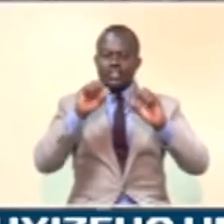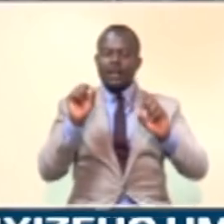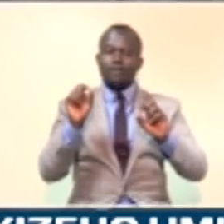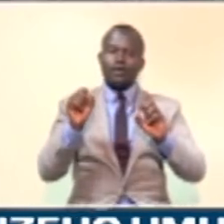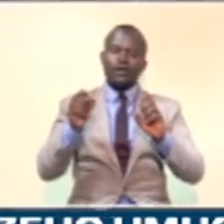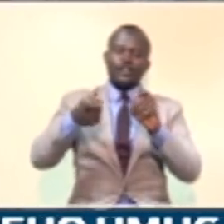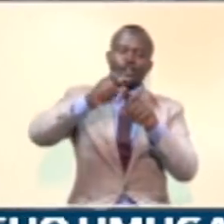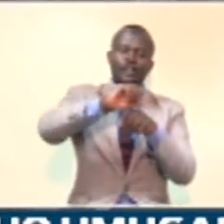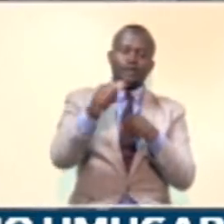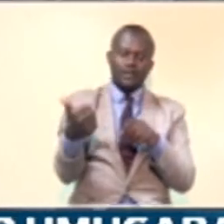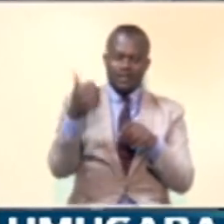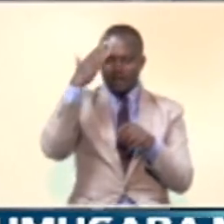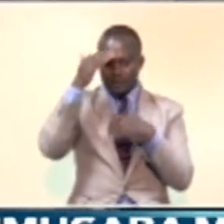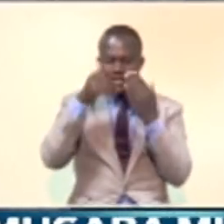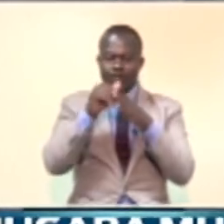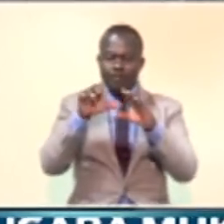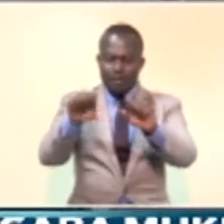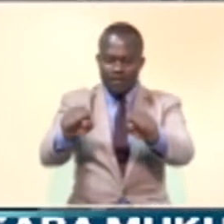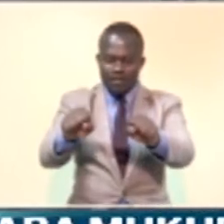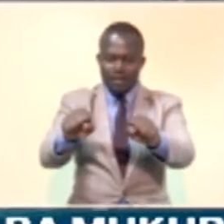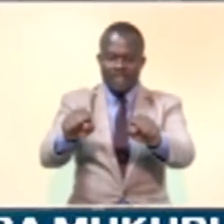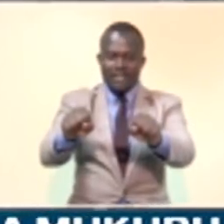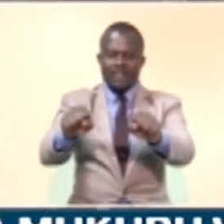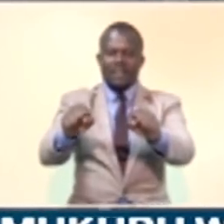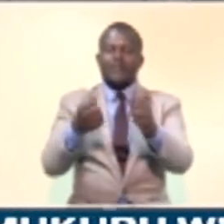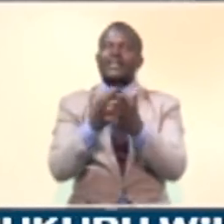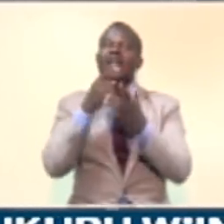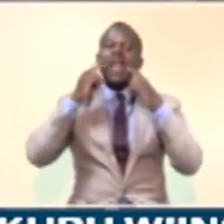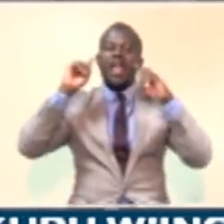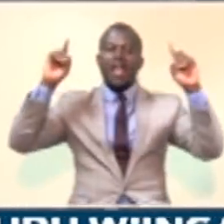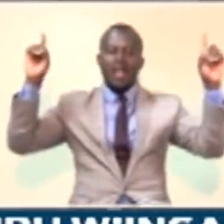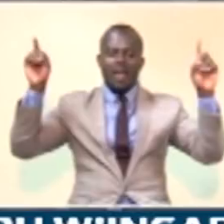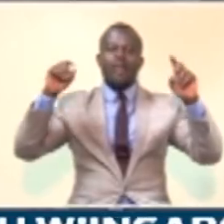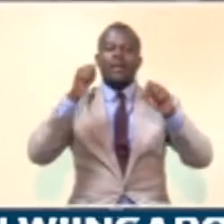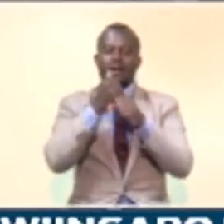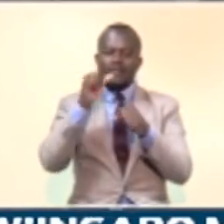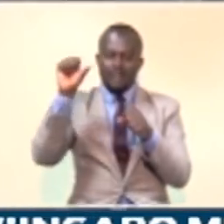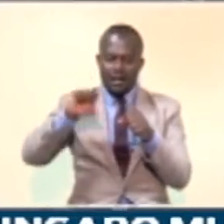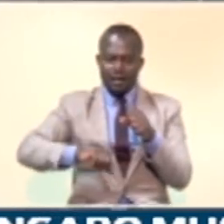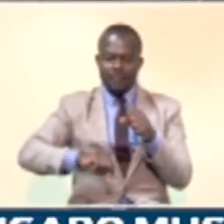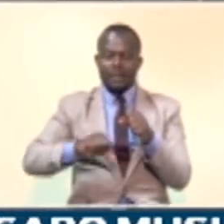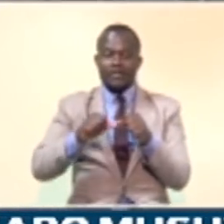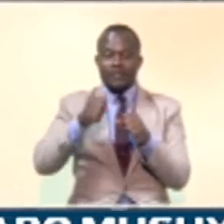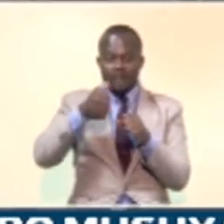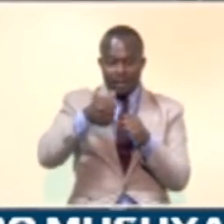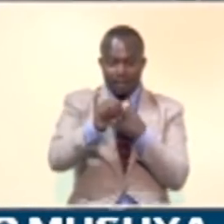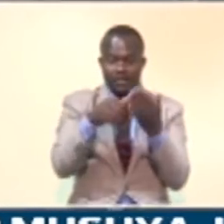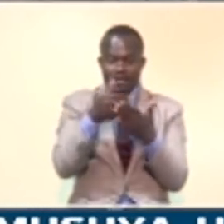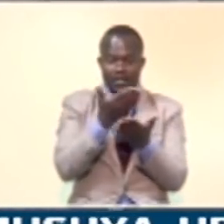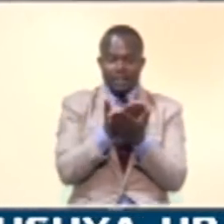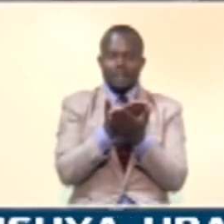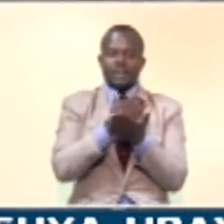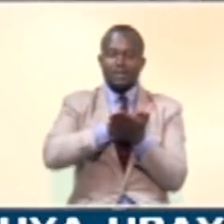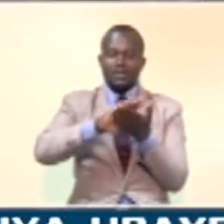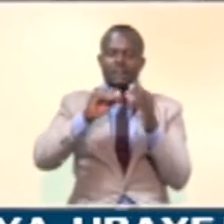kurindi kugira ngo bamwatake bamutene induru bavuga ngo yakoze ishyano. Bizero yasabye imbabazi mu